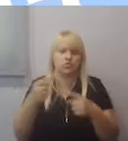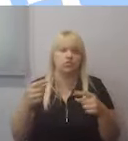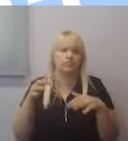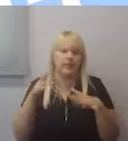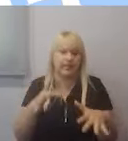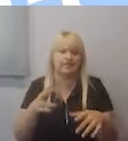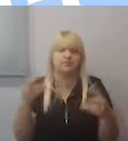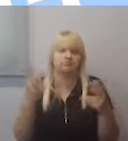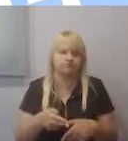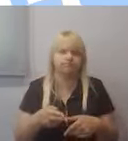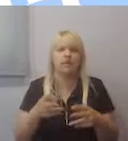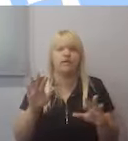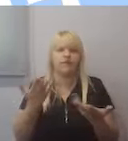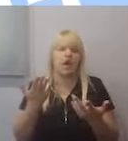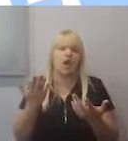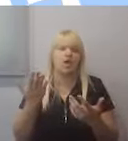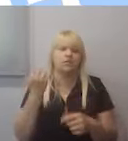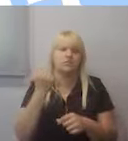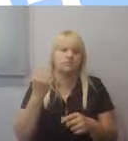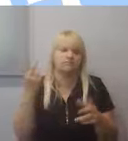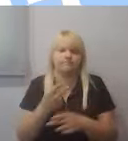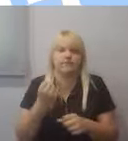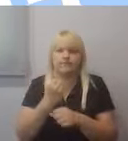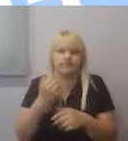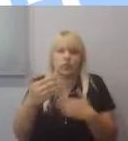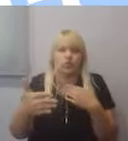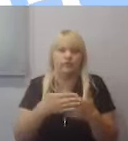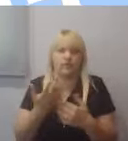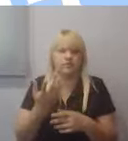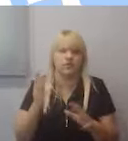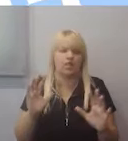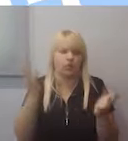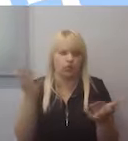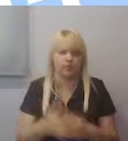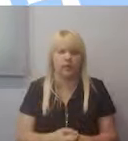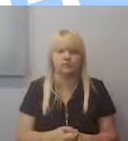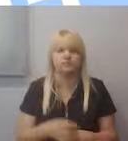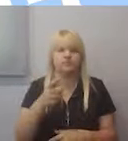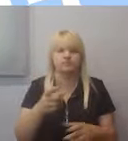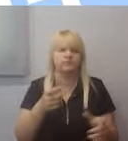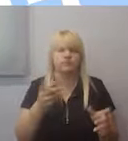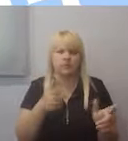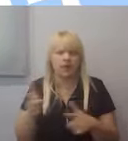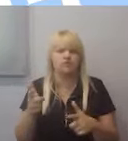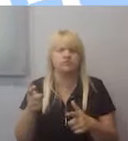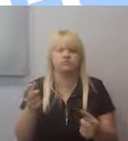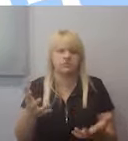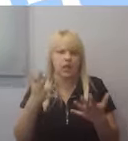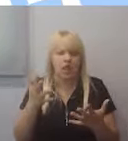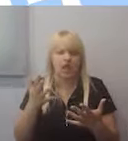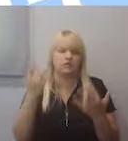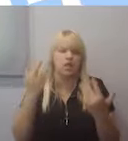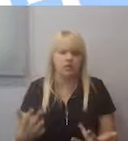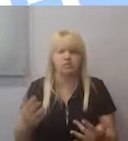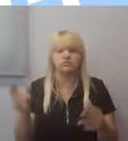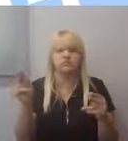šie pasākumi tiek īstenoti preventīvajos gatavības reaģēšanas seku likvidēšanas un